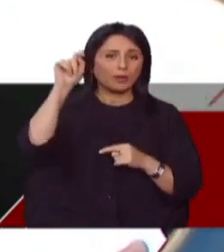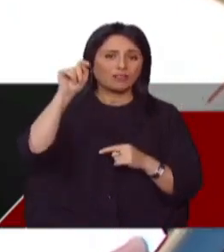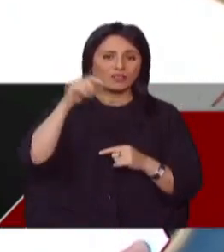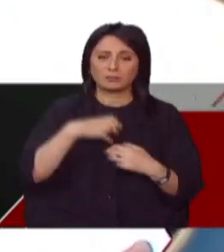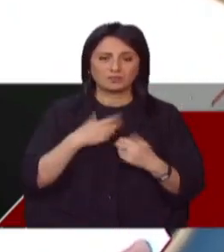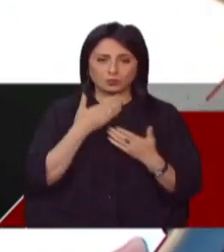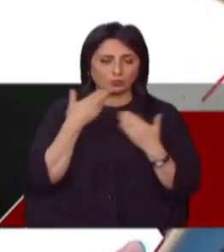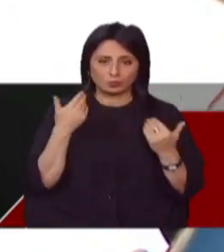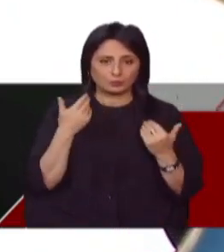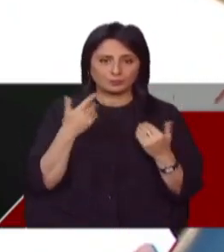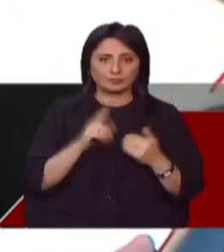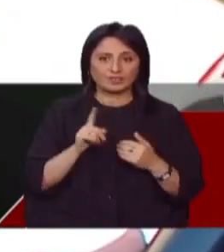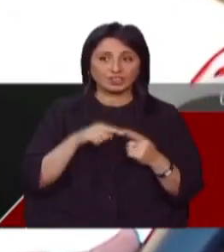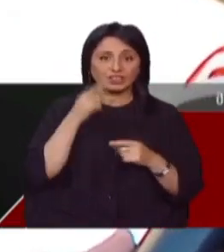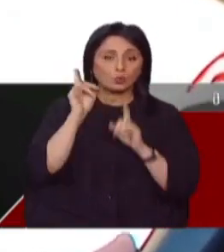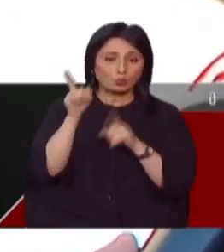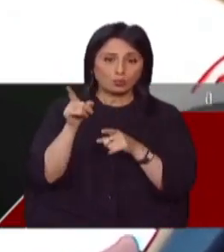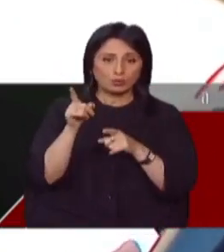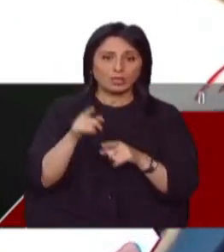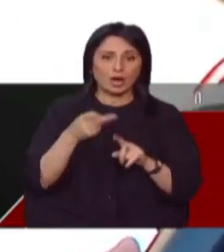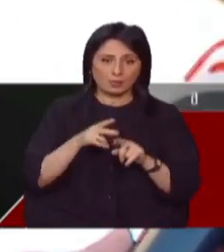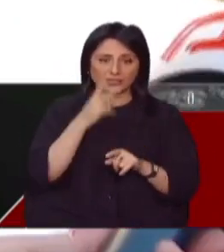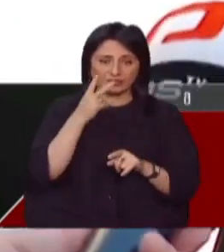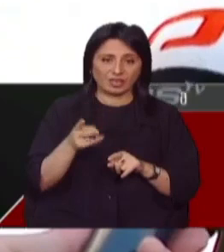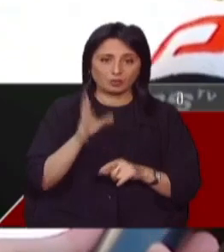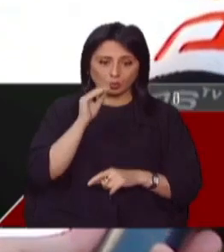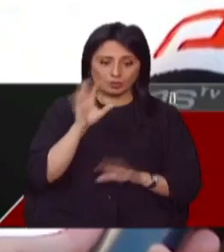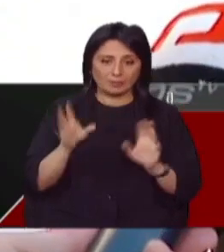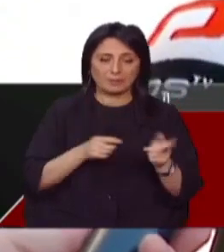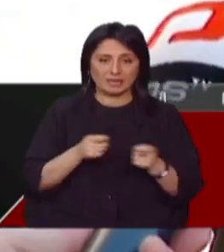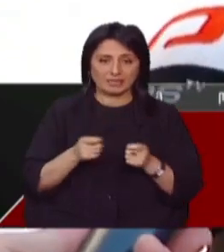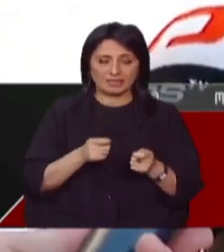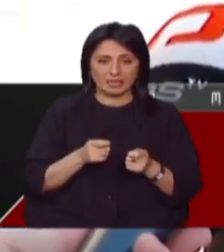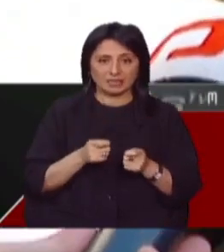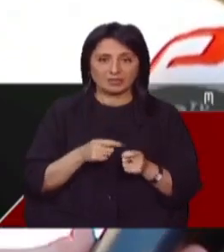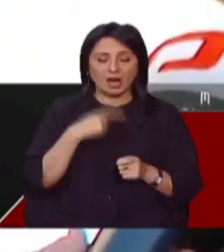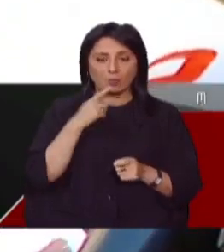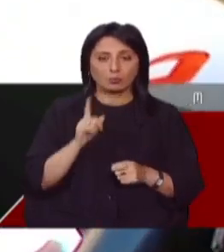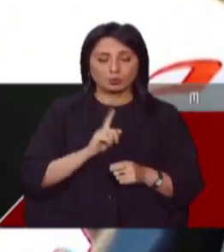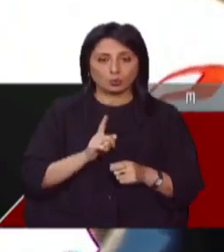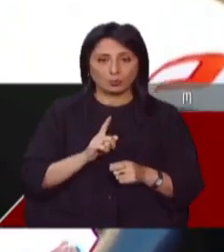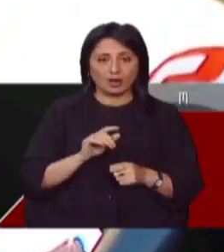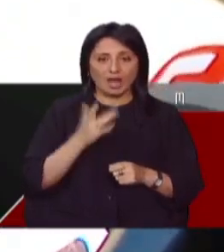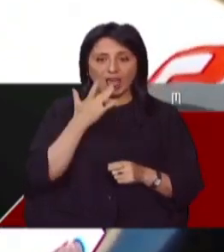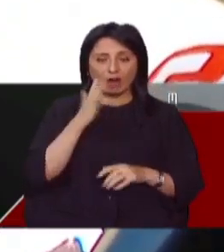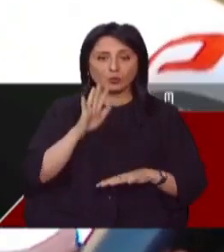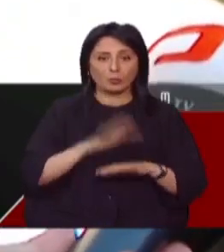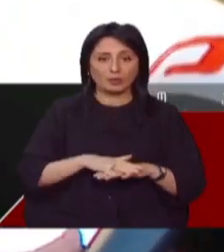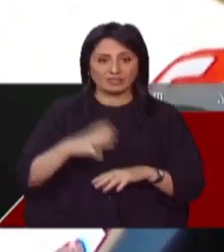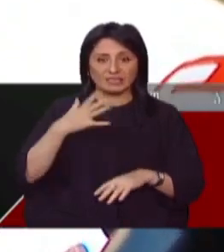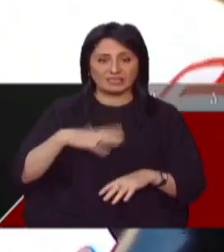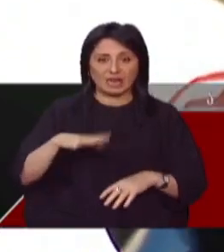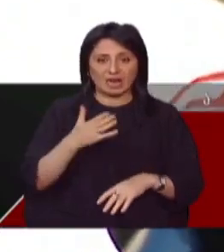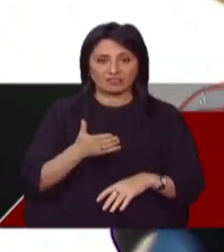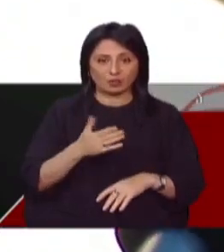გადამწყვეტი მნიშვნელობაც არ აქვს. და რასაც საუბრობს, ამასაც ხედავთ, ხომ? როდესაც პრეზიდენტი ამბობს, რომ ეროვნული ბანკი